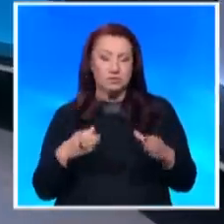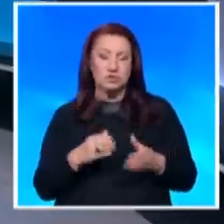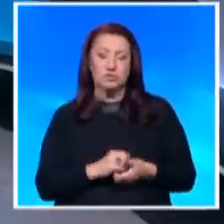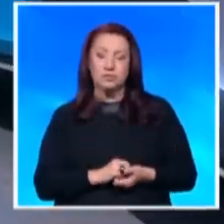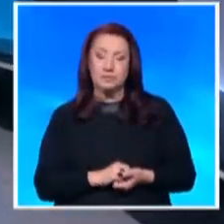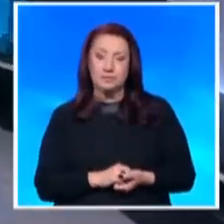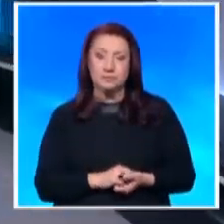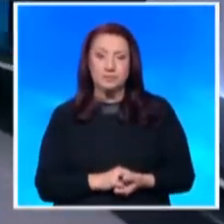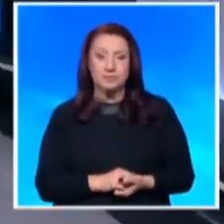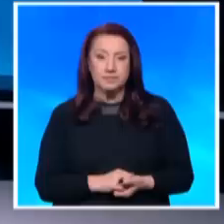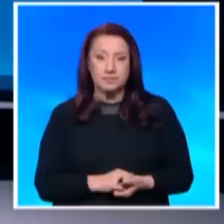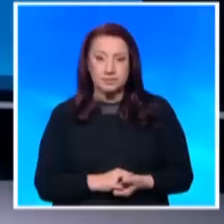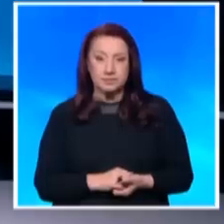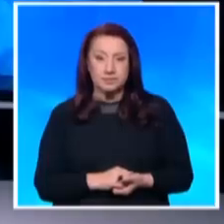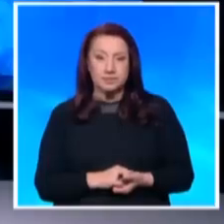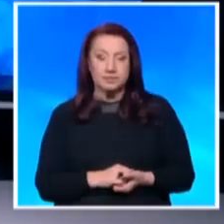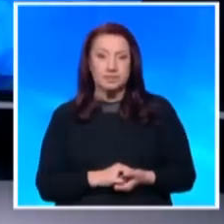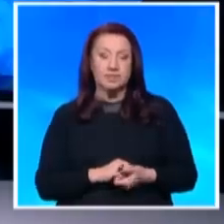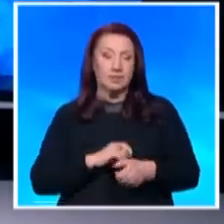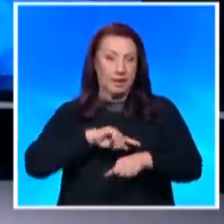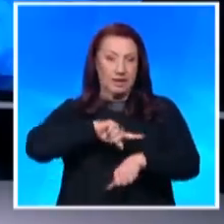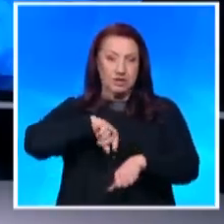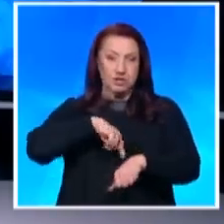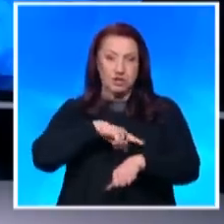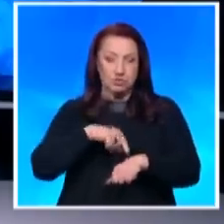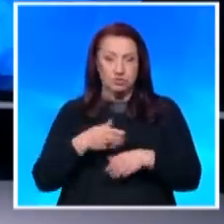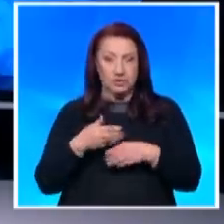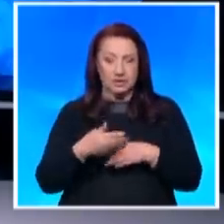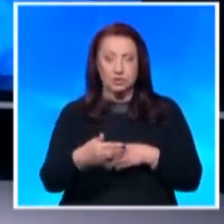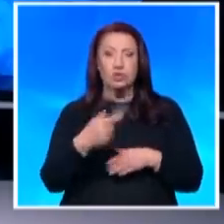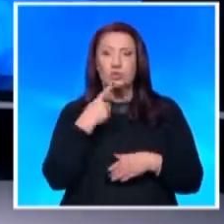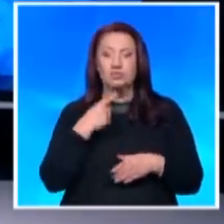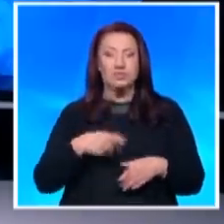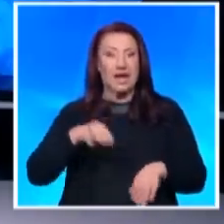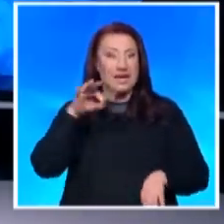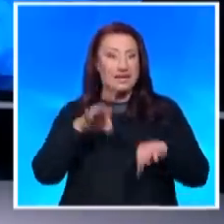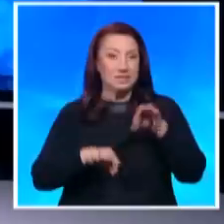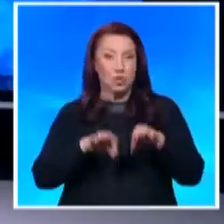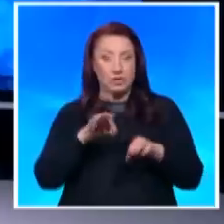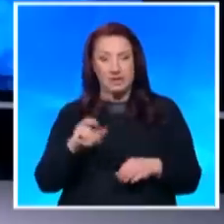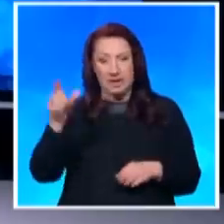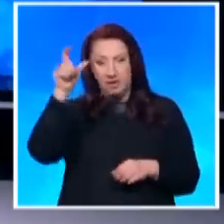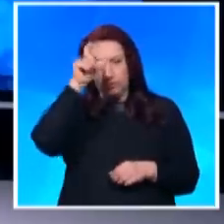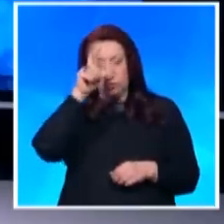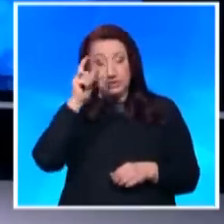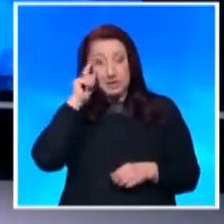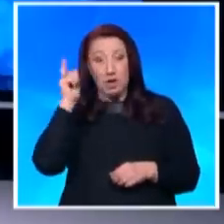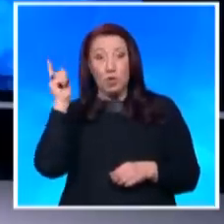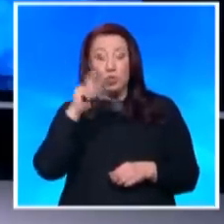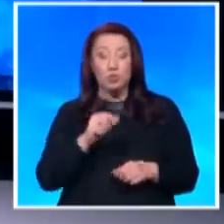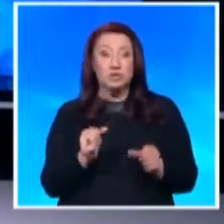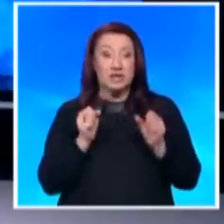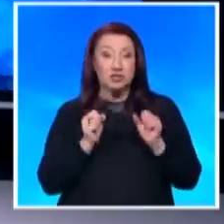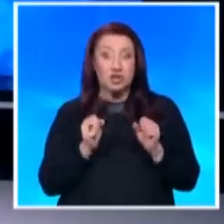Неткова, благодарим ти. Часове до решаващите избори в Турция. Утре е очакваното с огромен интерес в цял